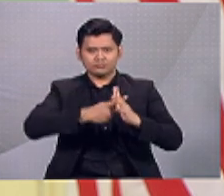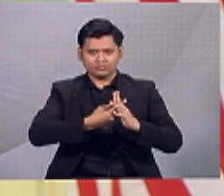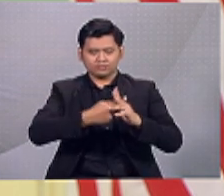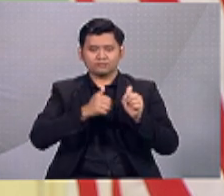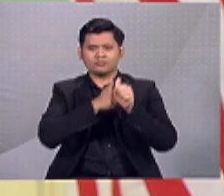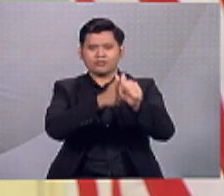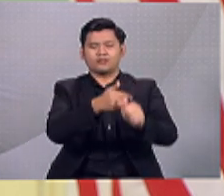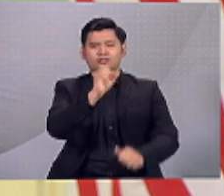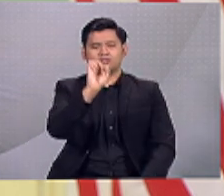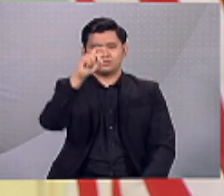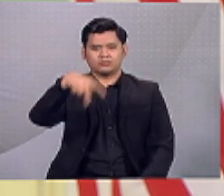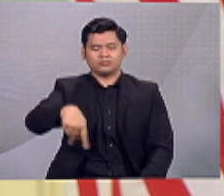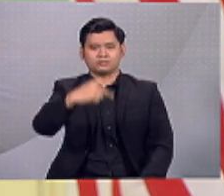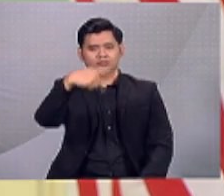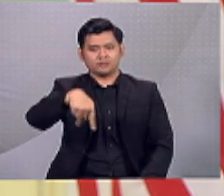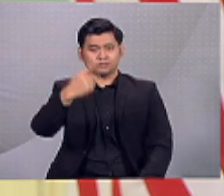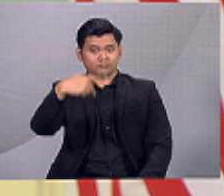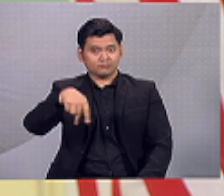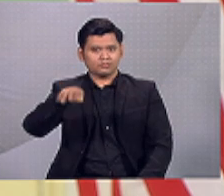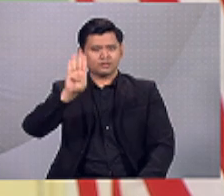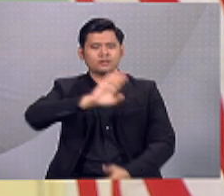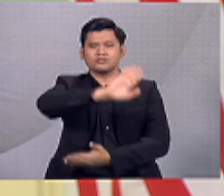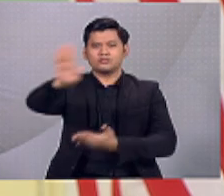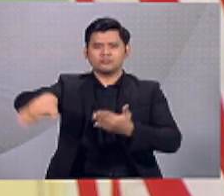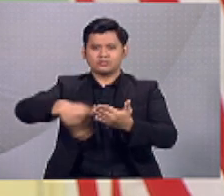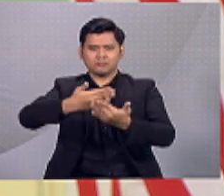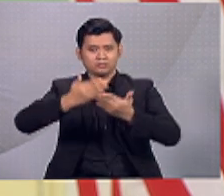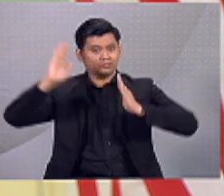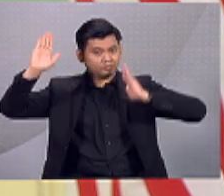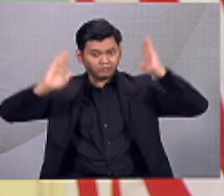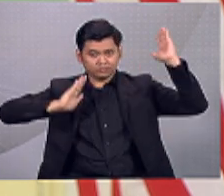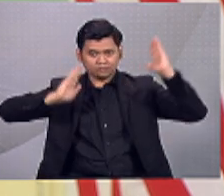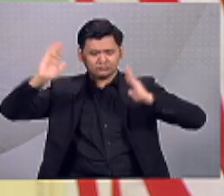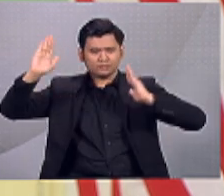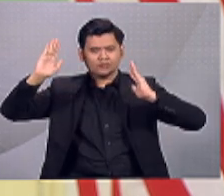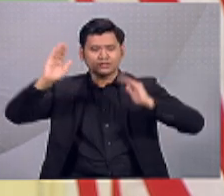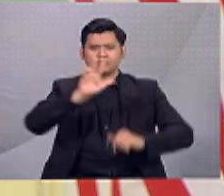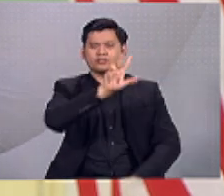SOP PKPB di seluruh negara. Sebanyak